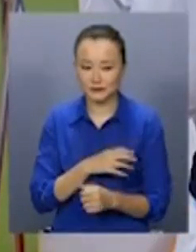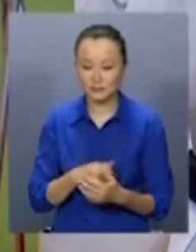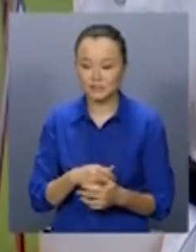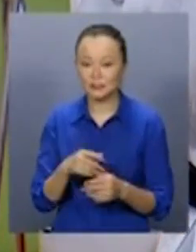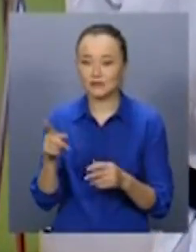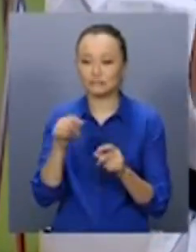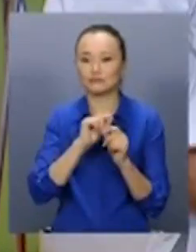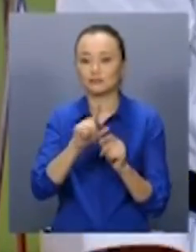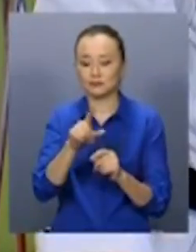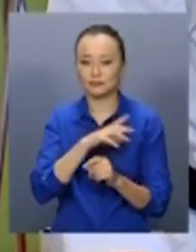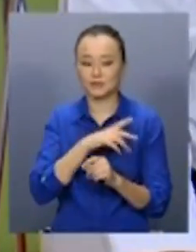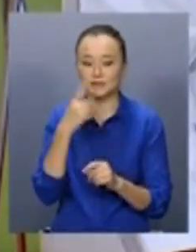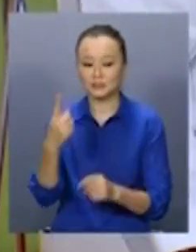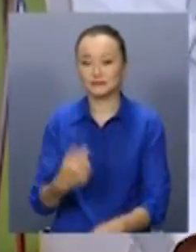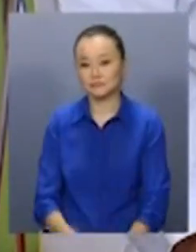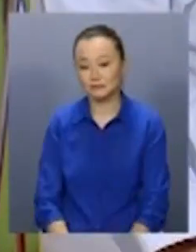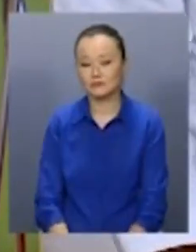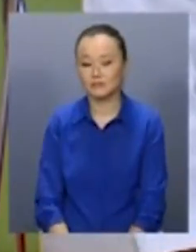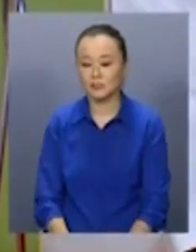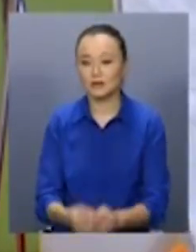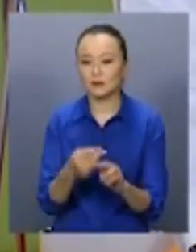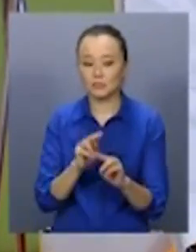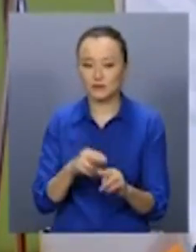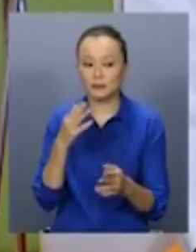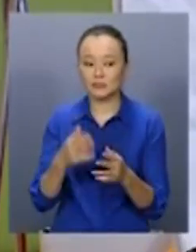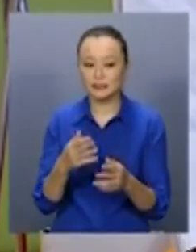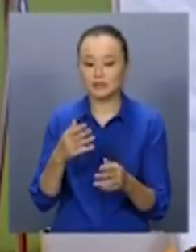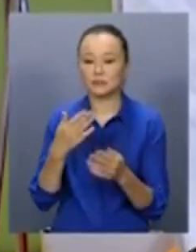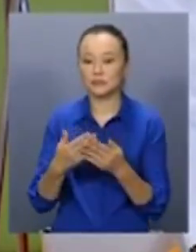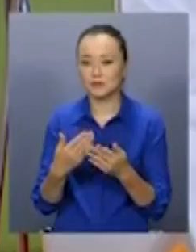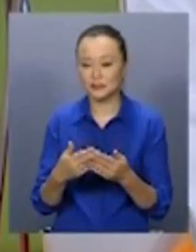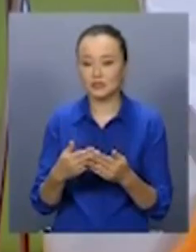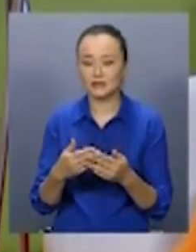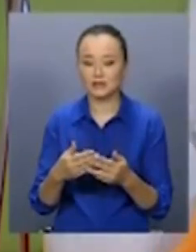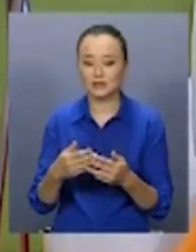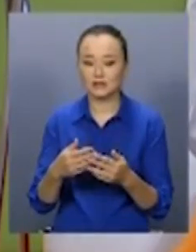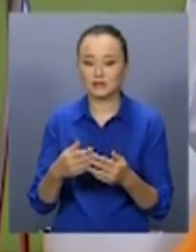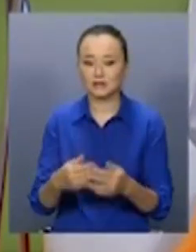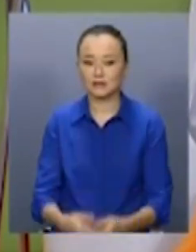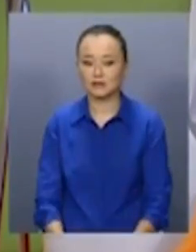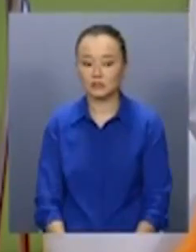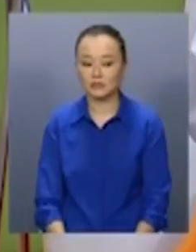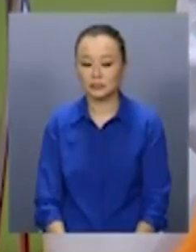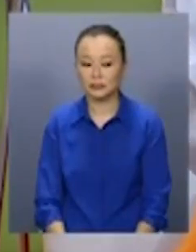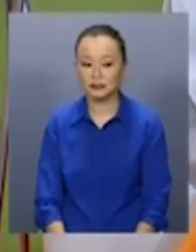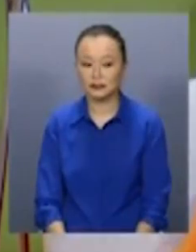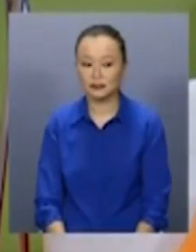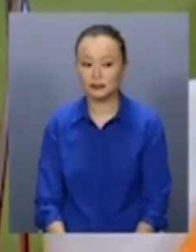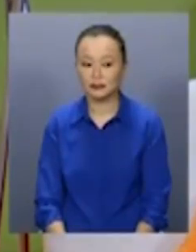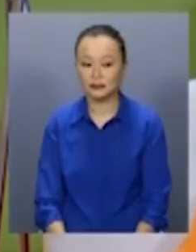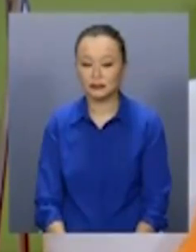шыққан түбі бір. Сондықтан егер, допустим, жақсы қатты ұстап алатын кезде қатты ұстап алу